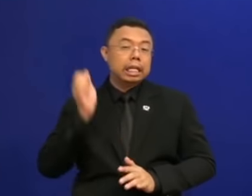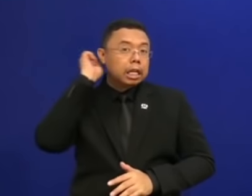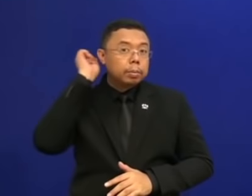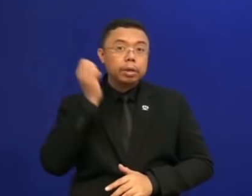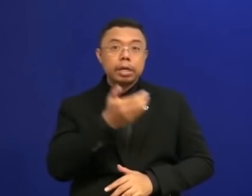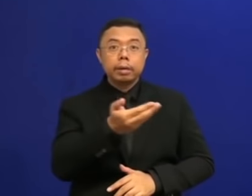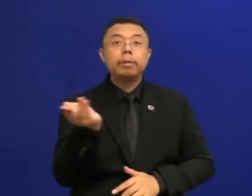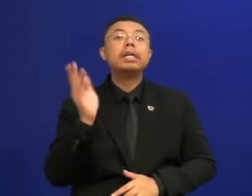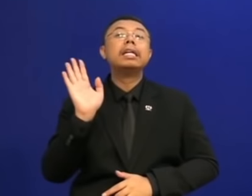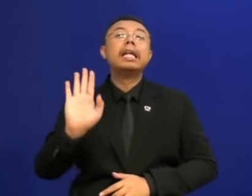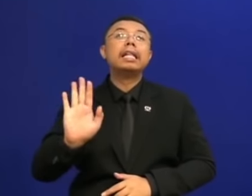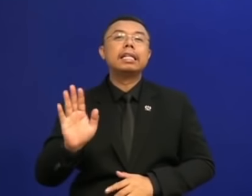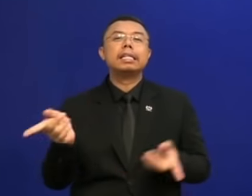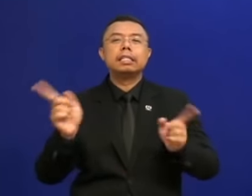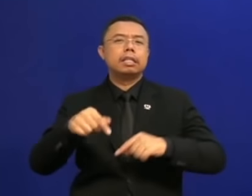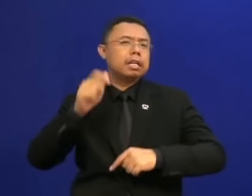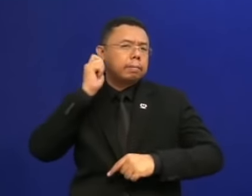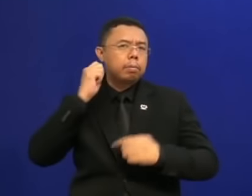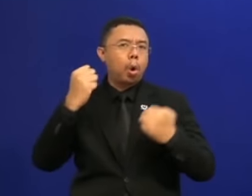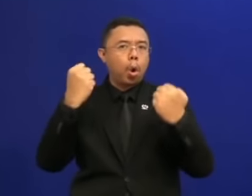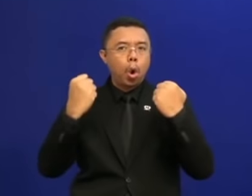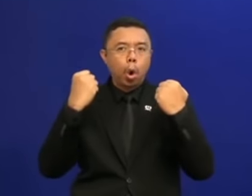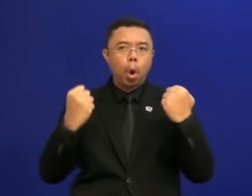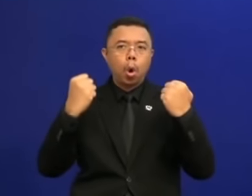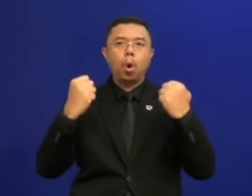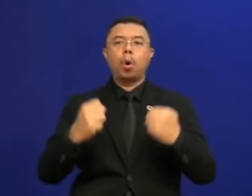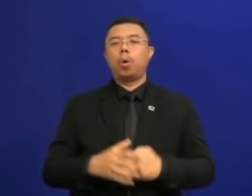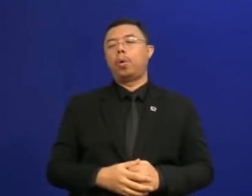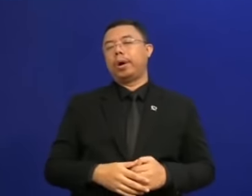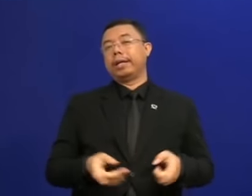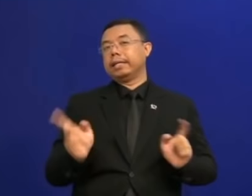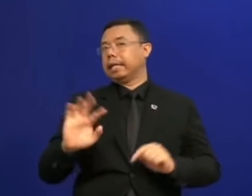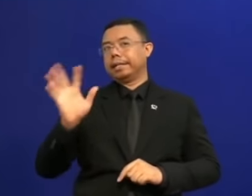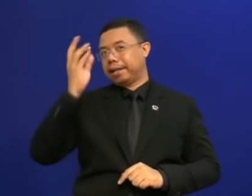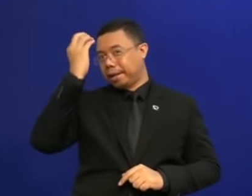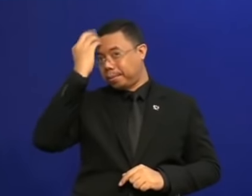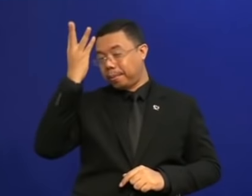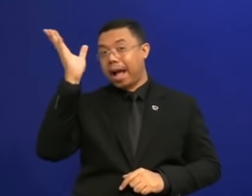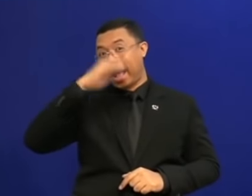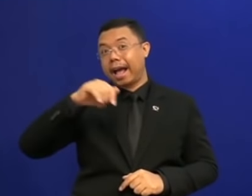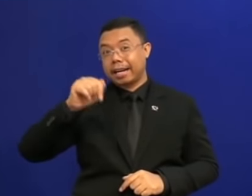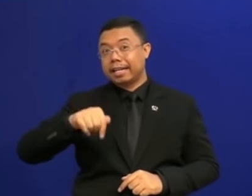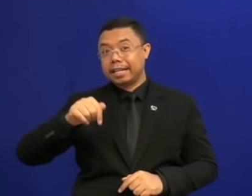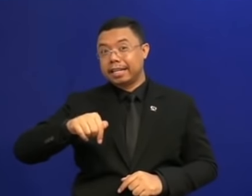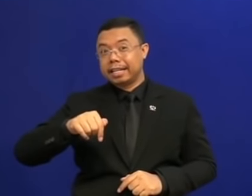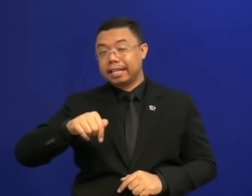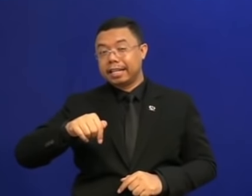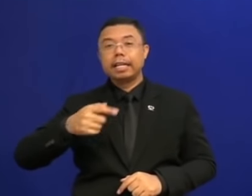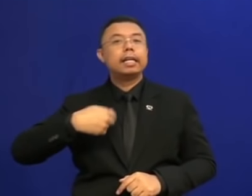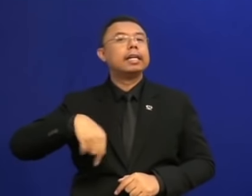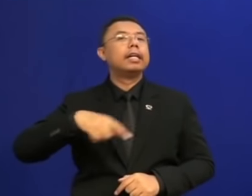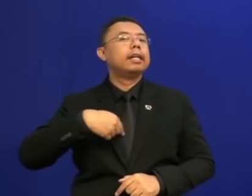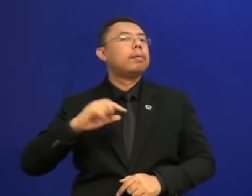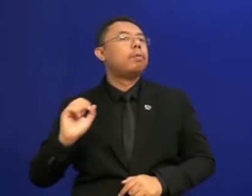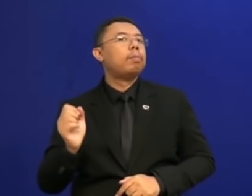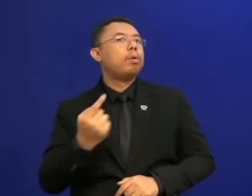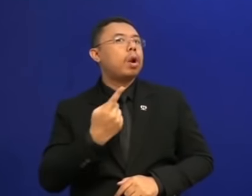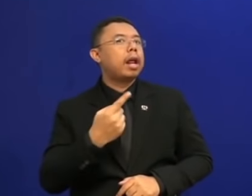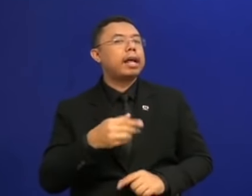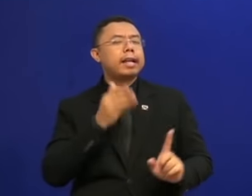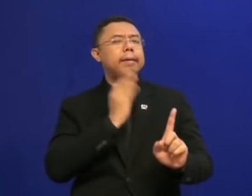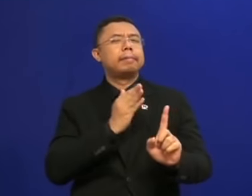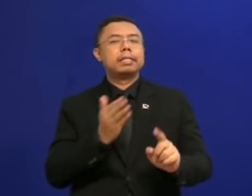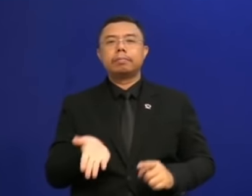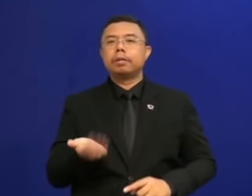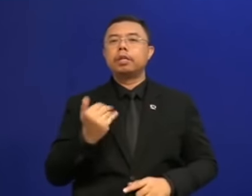ibu-ibu akan menjadi wanita yang kokoh. Jadi jangan lupa hari ini kita memulai dengan